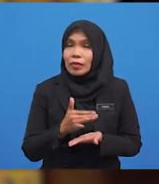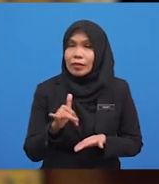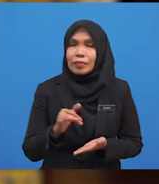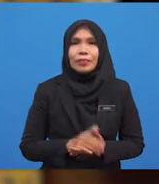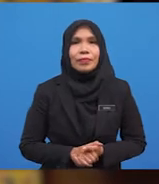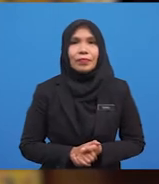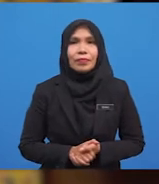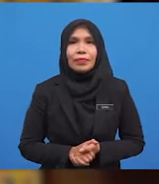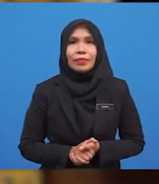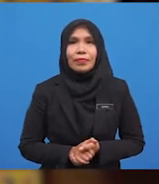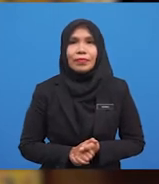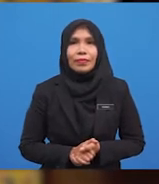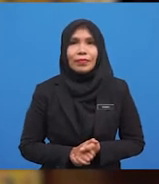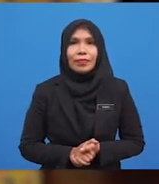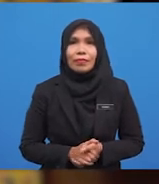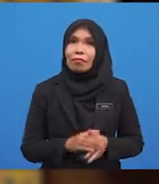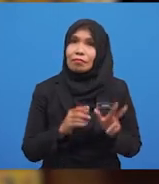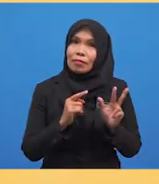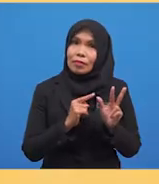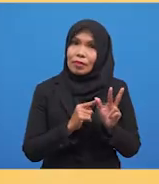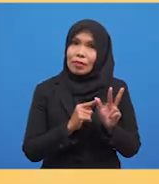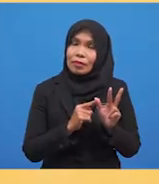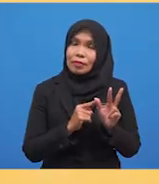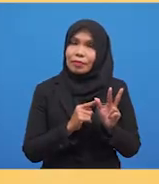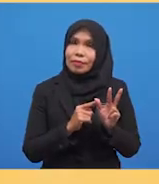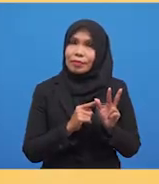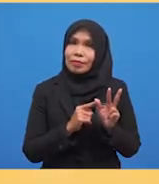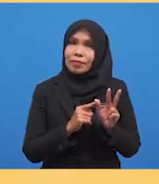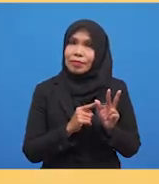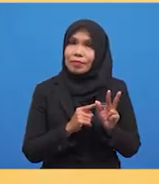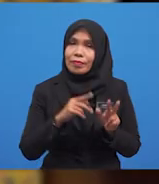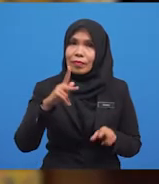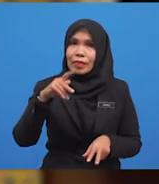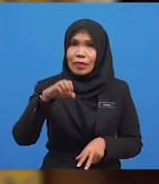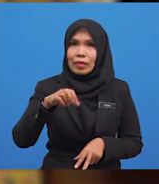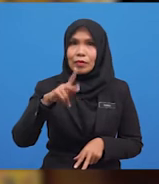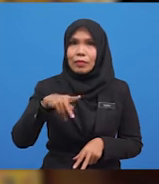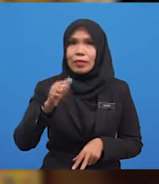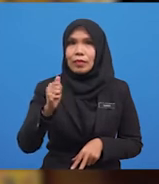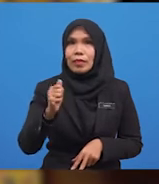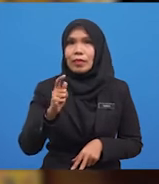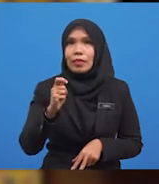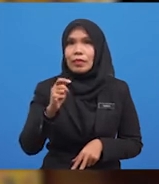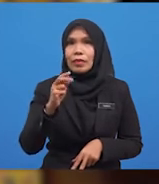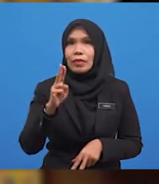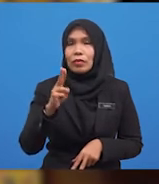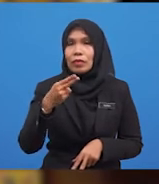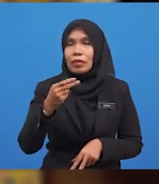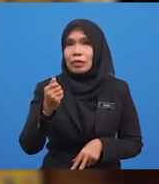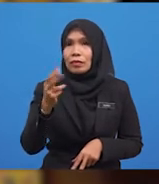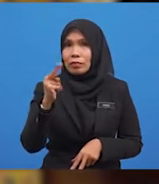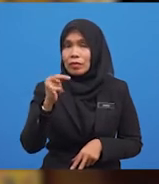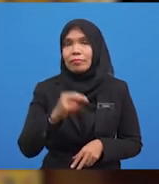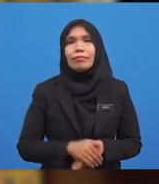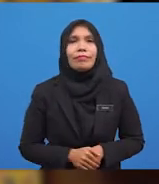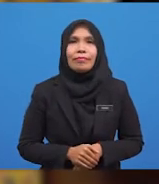Seterusnya, daripada nilai ketiga, iaitu kepatuhan, maka pengajaran yang kita peroleh